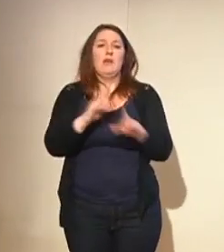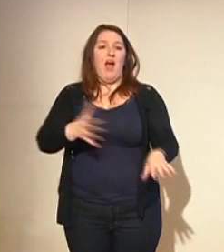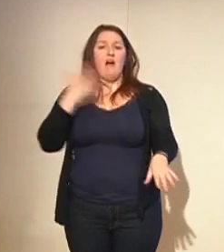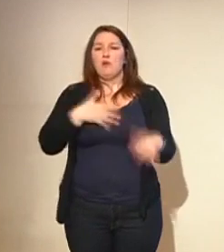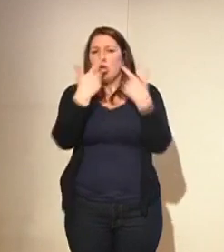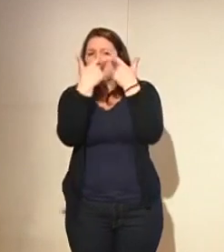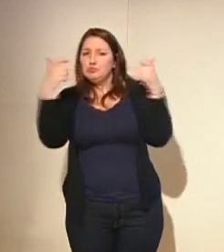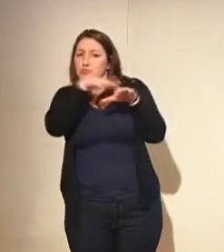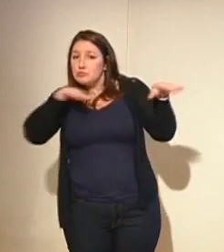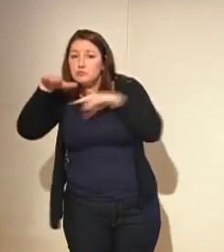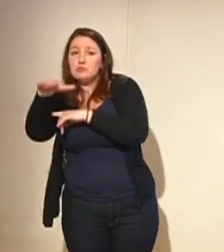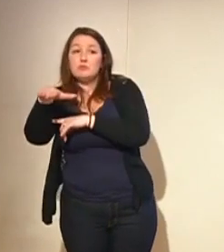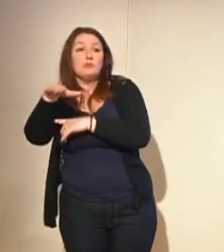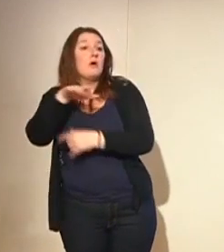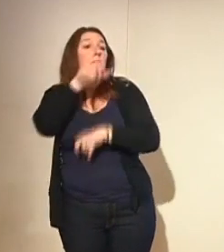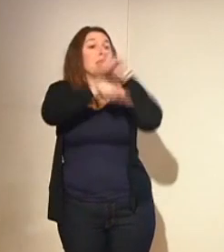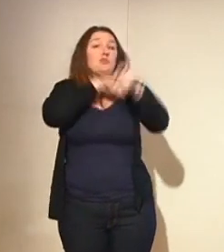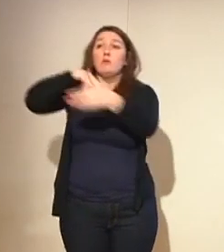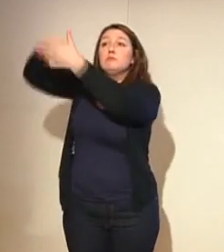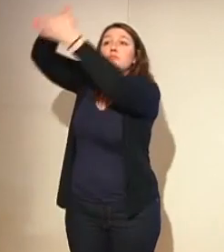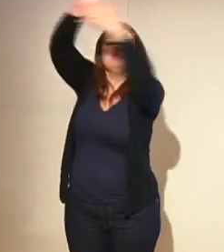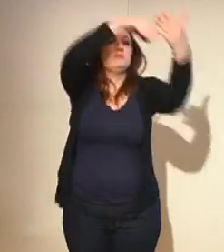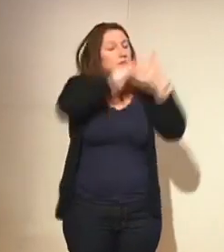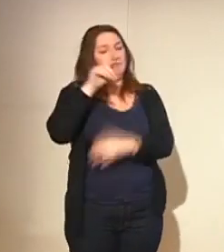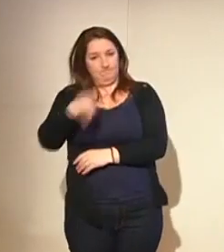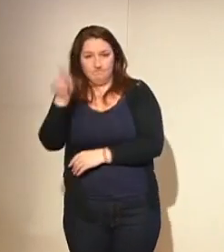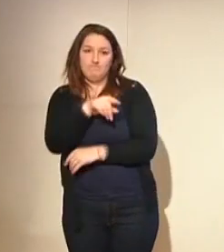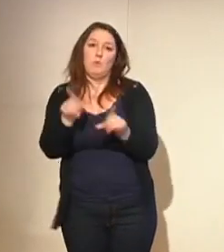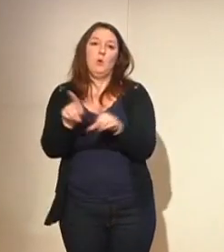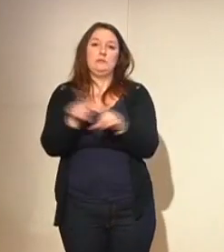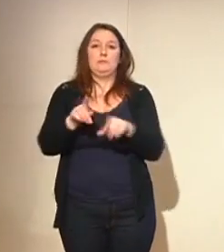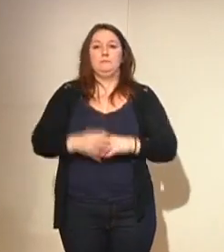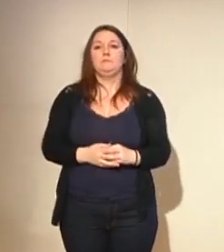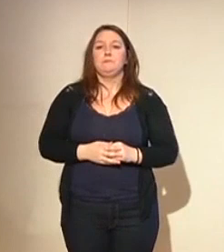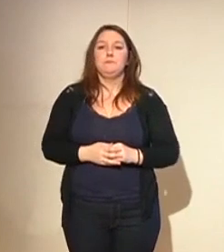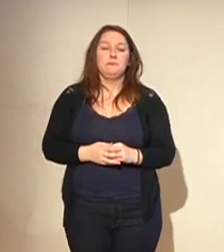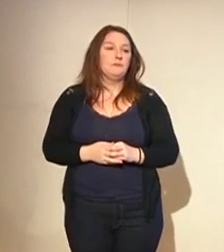nature relatifs à leur présence dans ces divers